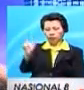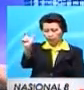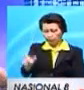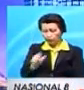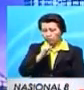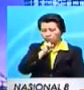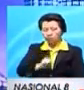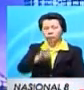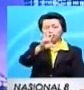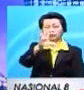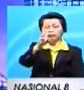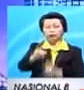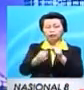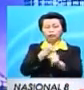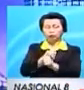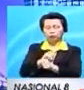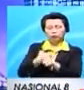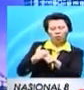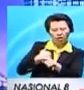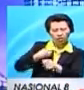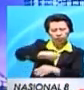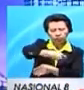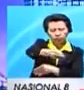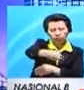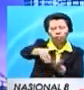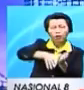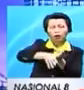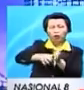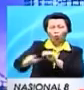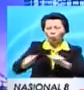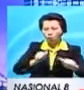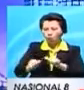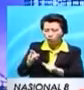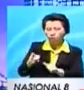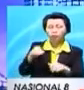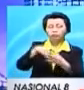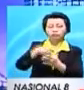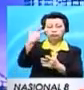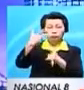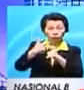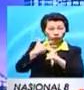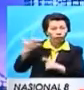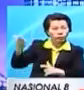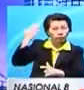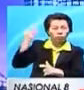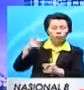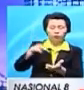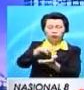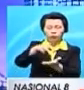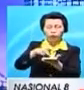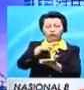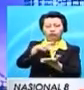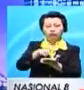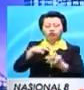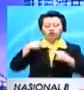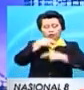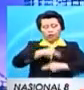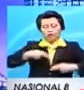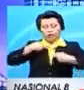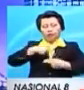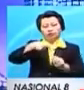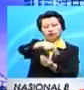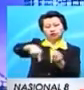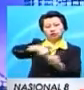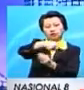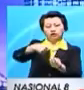berusia 56 tahun disyaki mengedar dadah secara aktif sejak 3 bulan lalu di pusat-pusat hiburan sekitar Johor